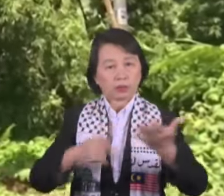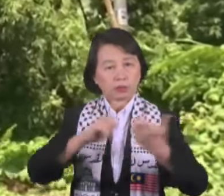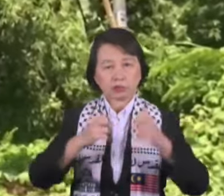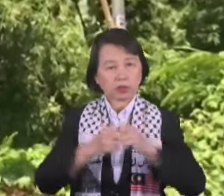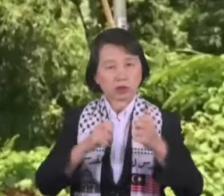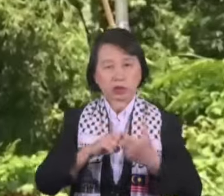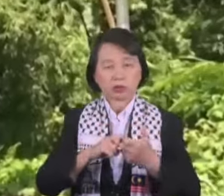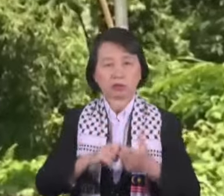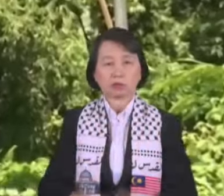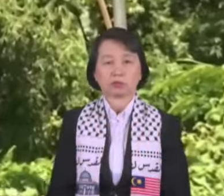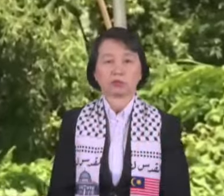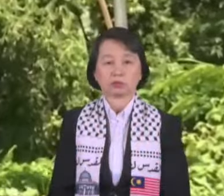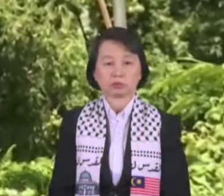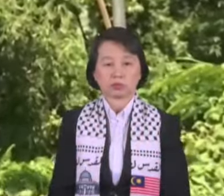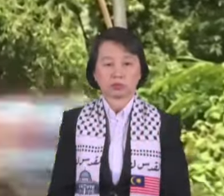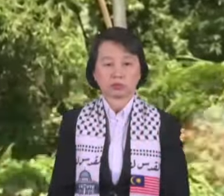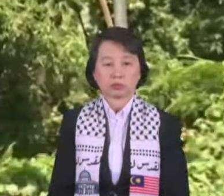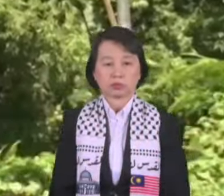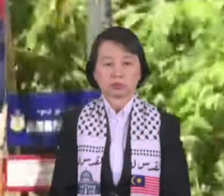halangan.